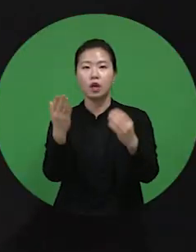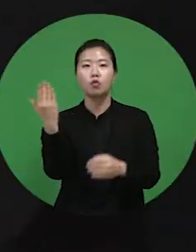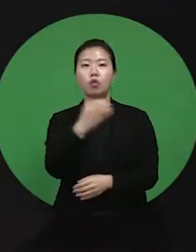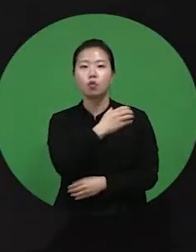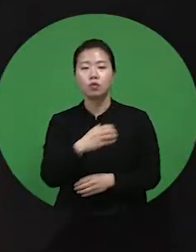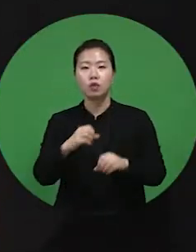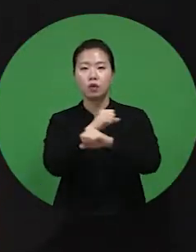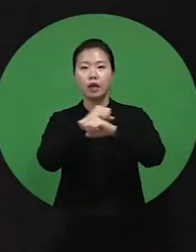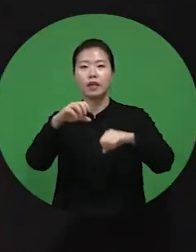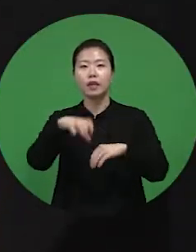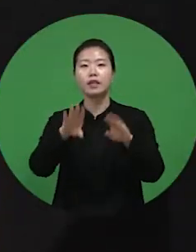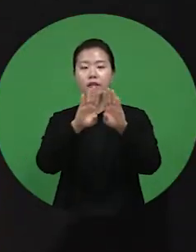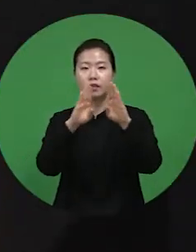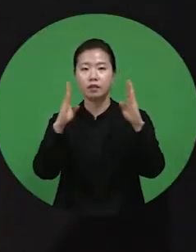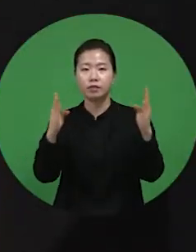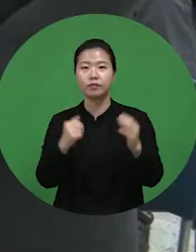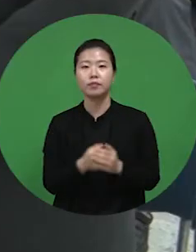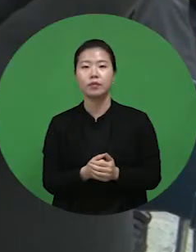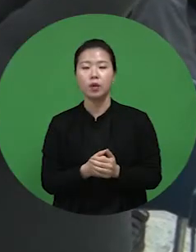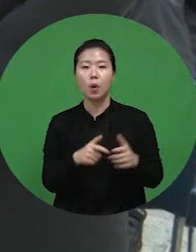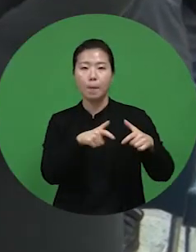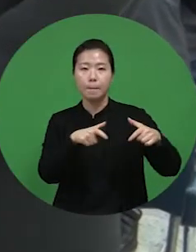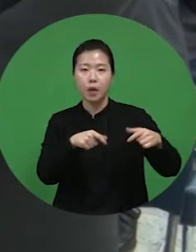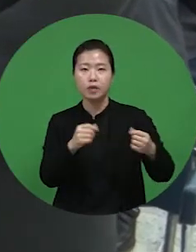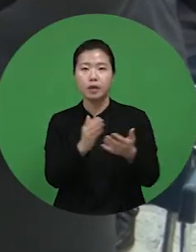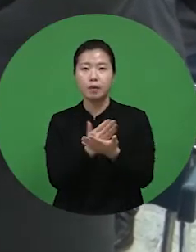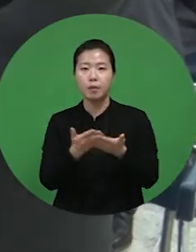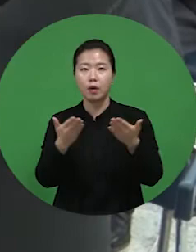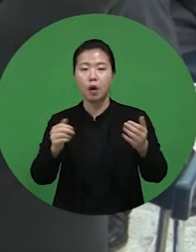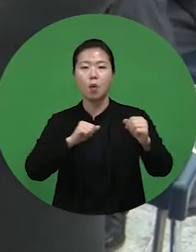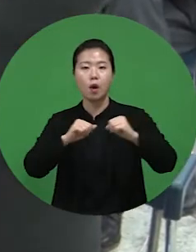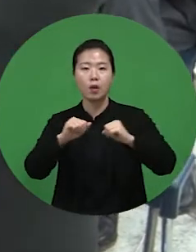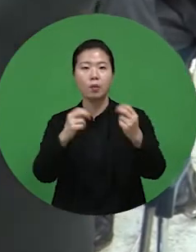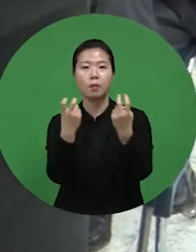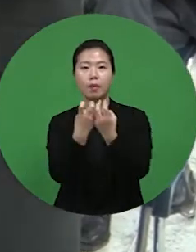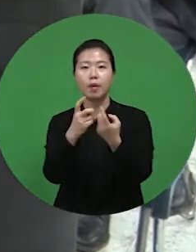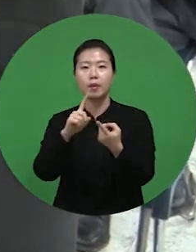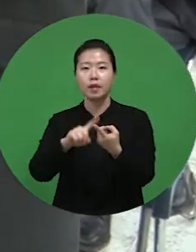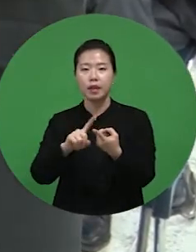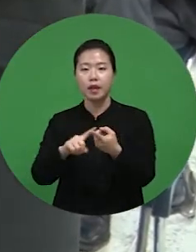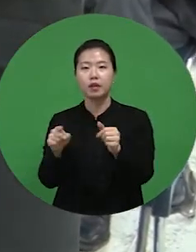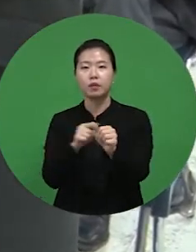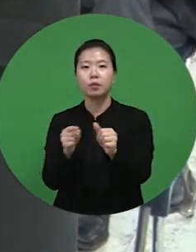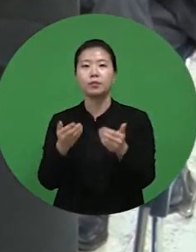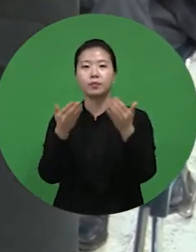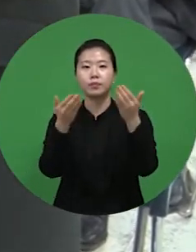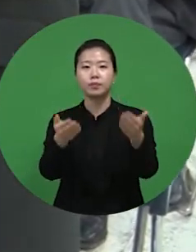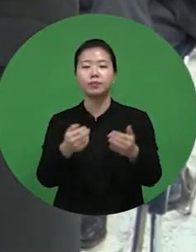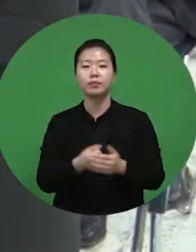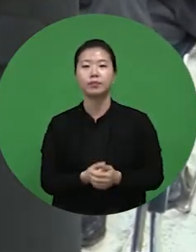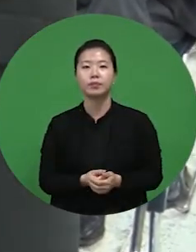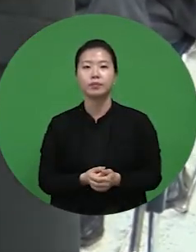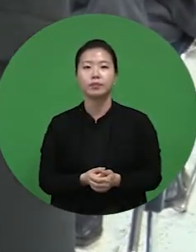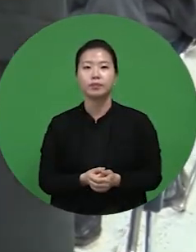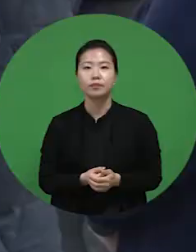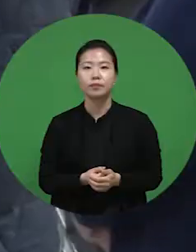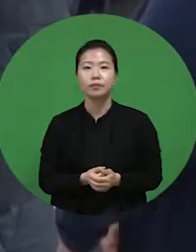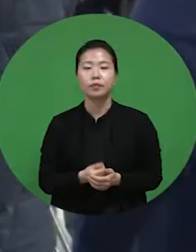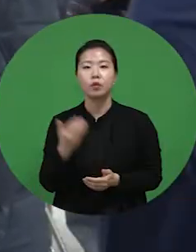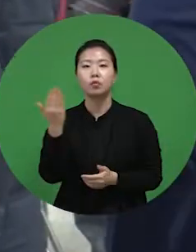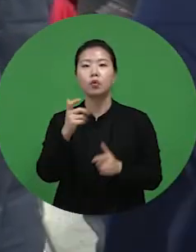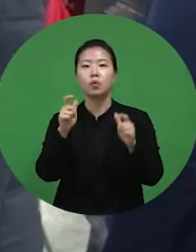위촉식은 구청 강당에서 열렸으며 명찰 배부와 활동 방법에 대한 교육 등이